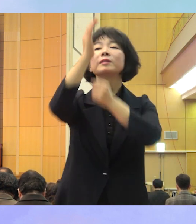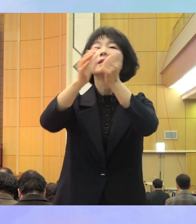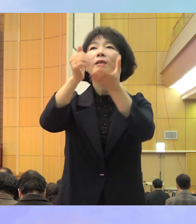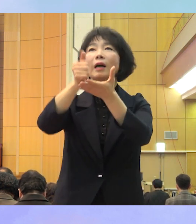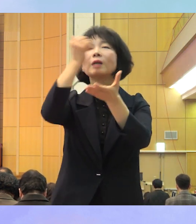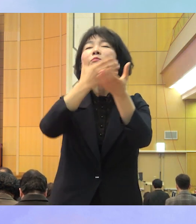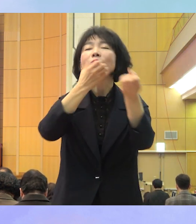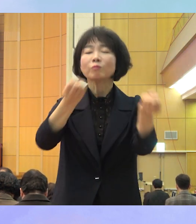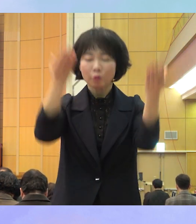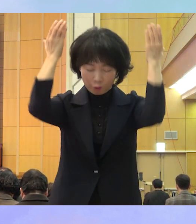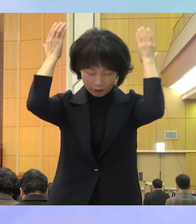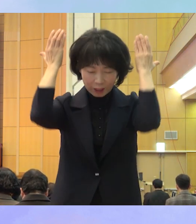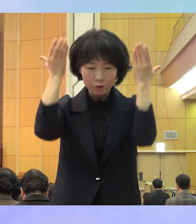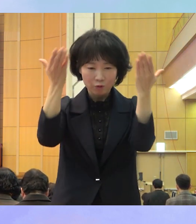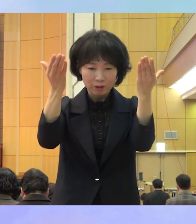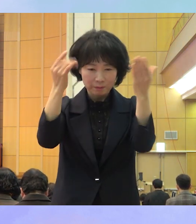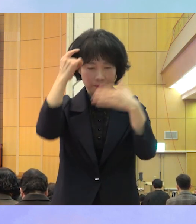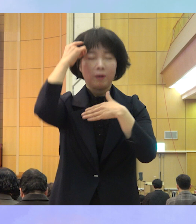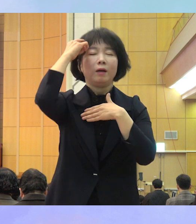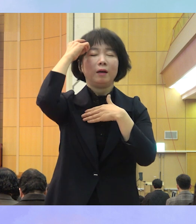하나님 축복하심을